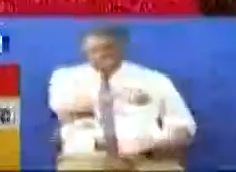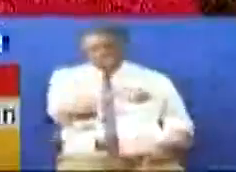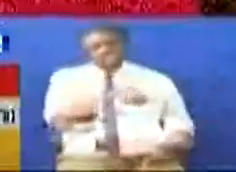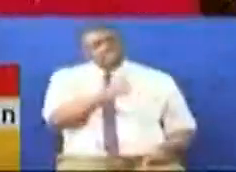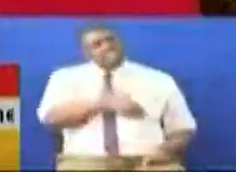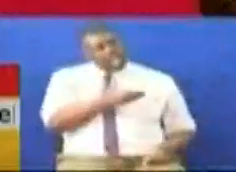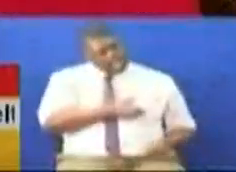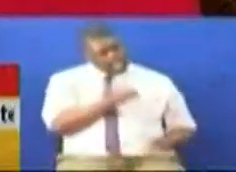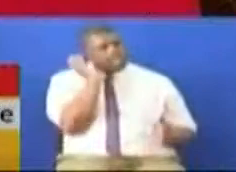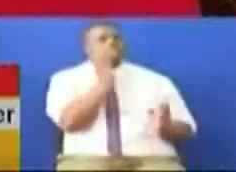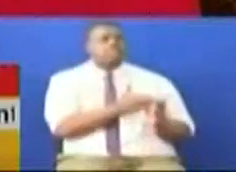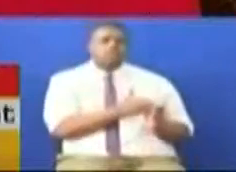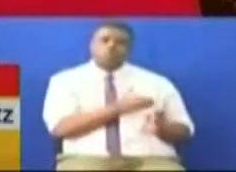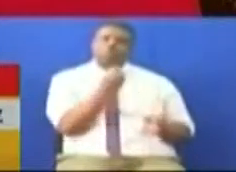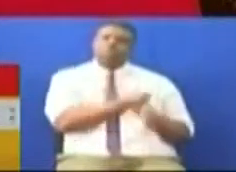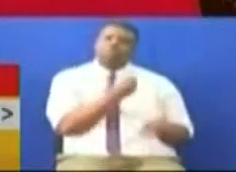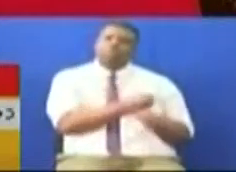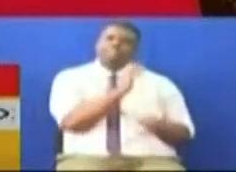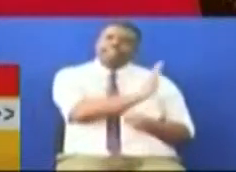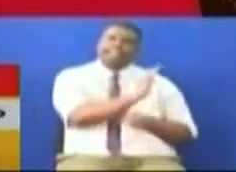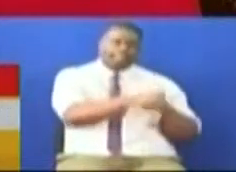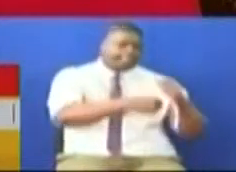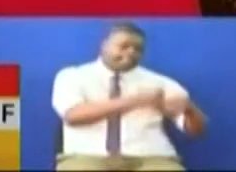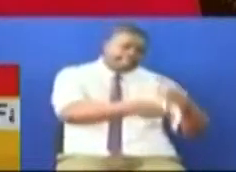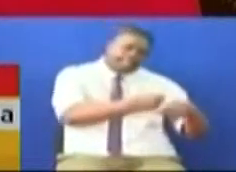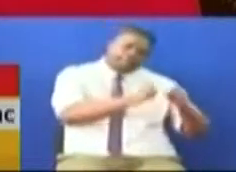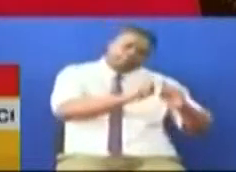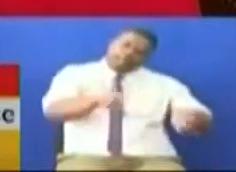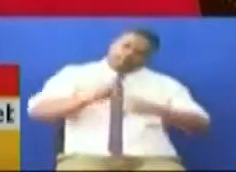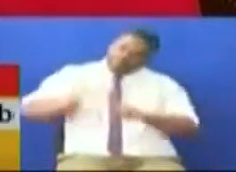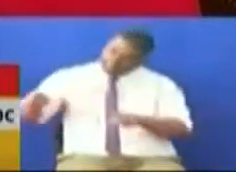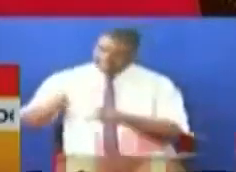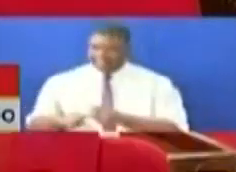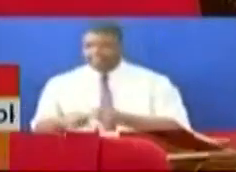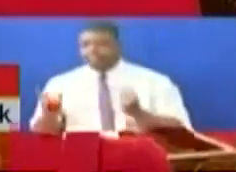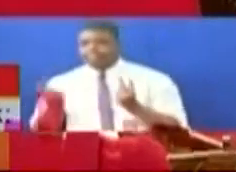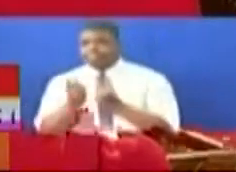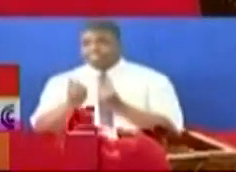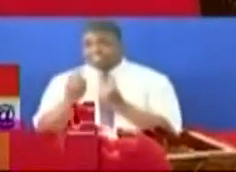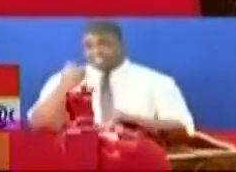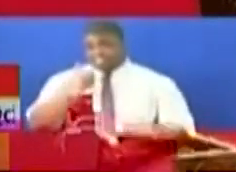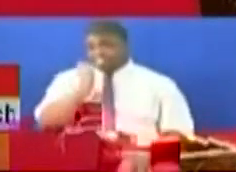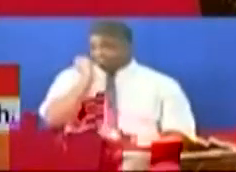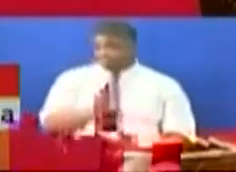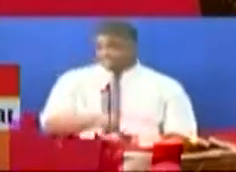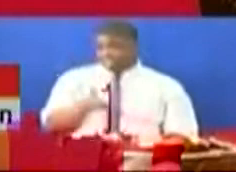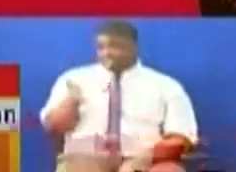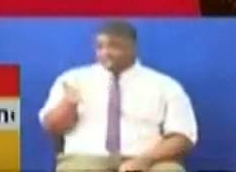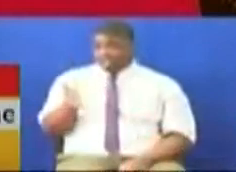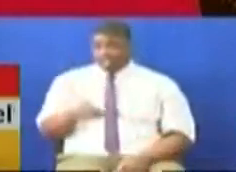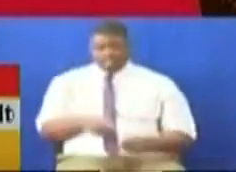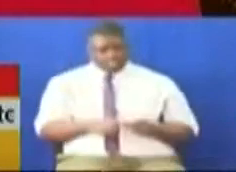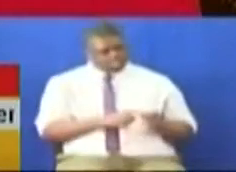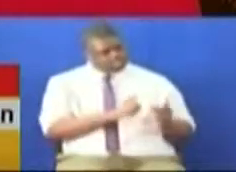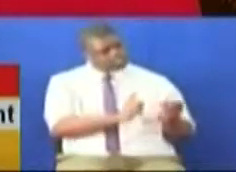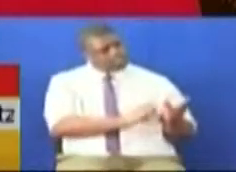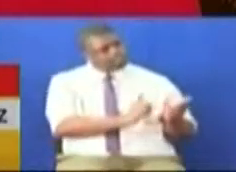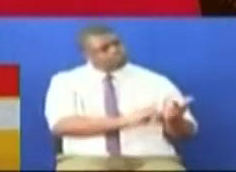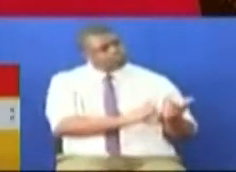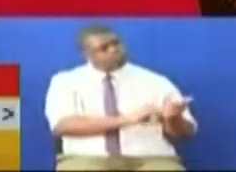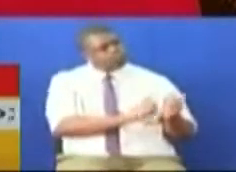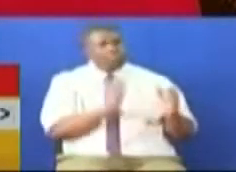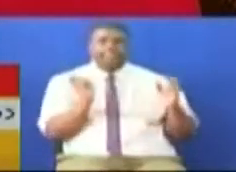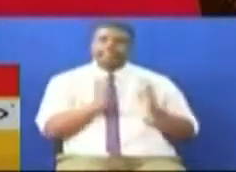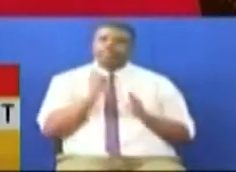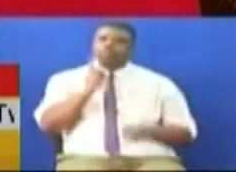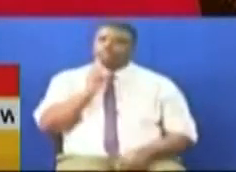iweze kujiendesha katika shughuli mbalimbali. Si hilo tu Mheshimiwa Speaker, taarifa za hesabu za TANESCO za kila